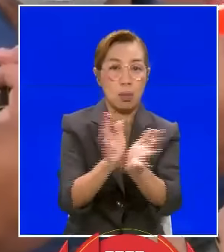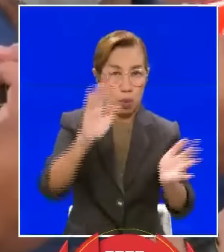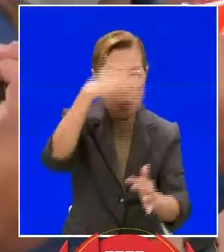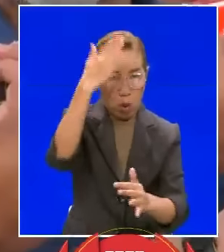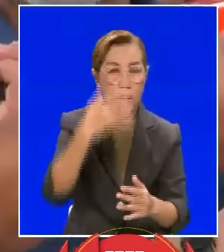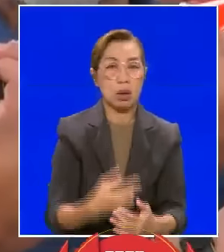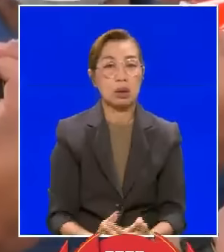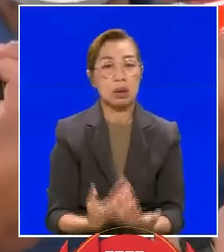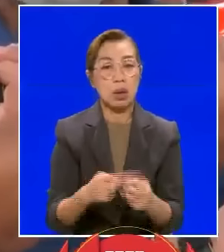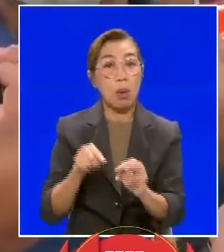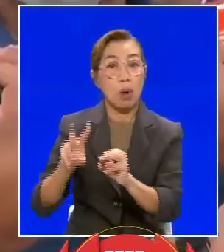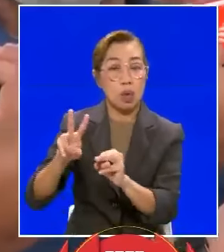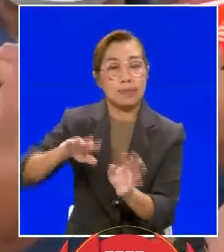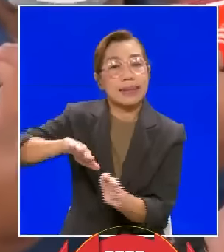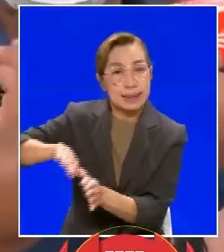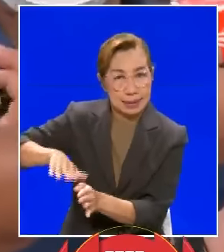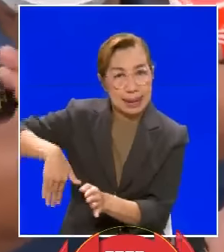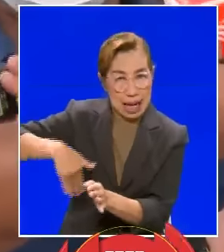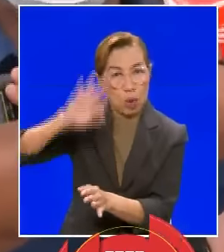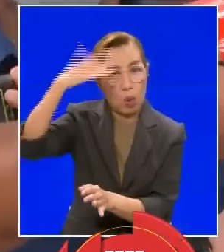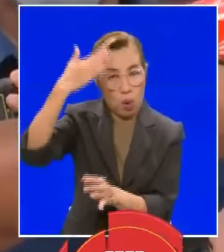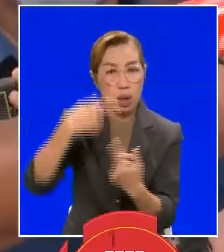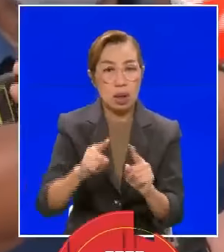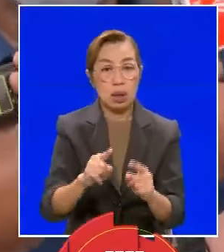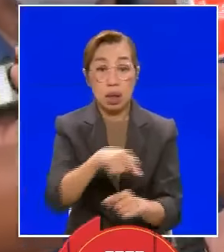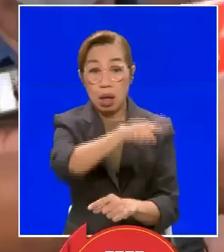นะครับเพราะนั้นก็เรียนน้องๆที่มาว่า